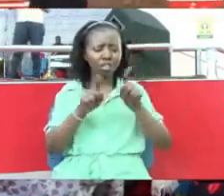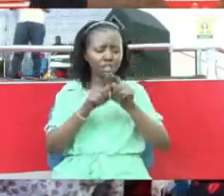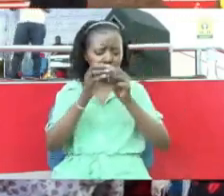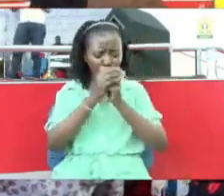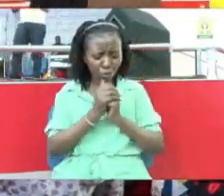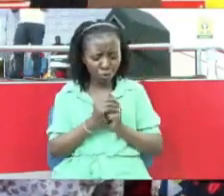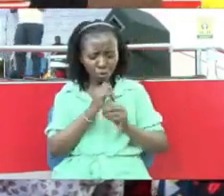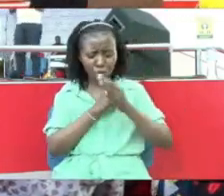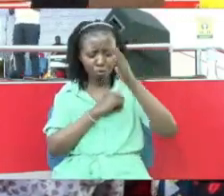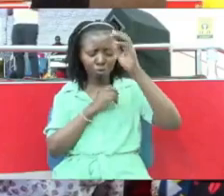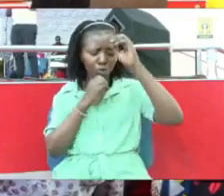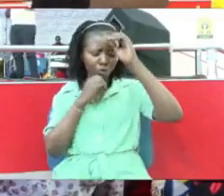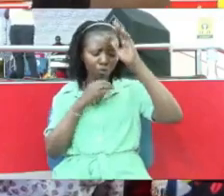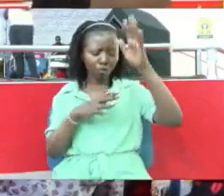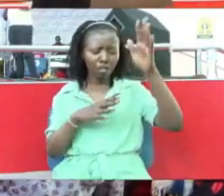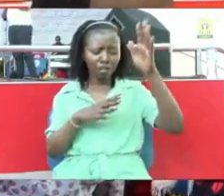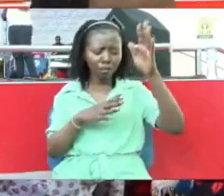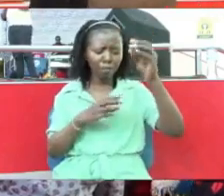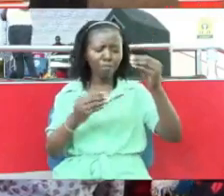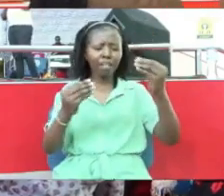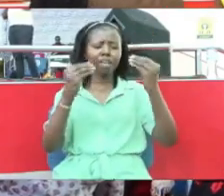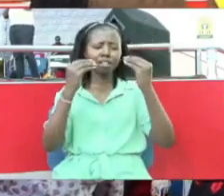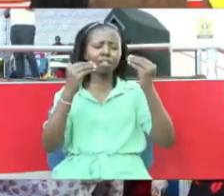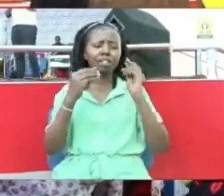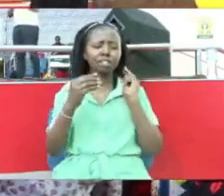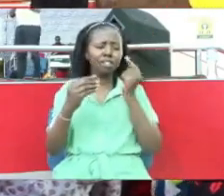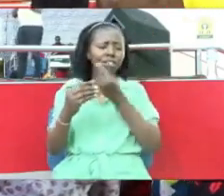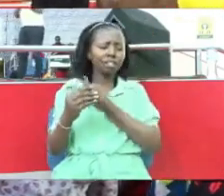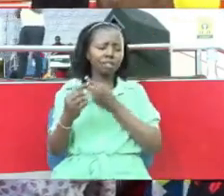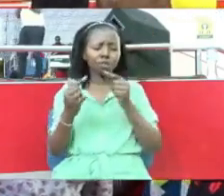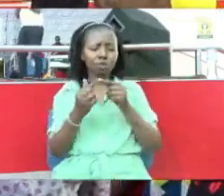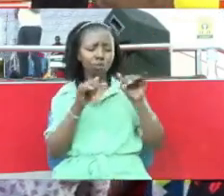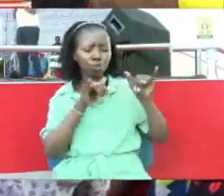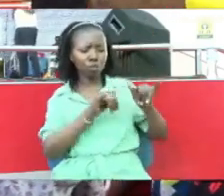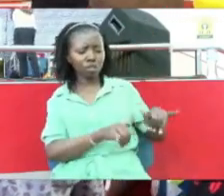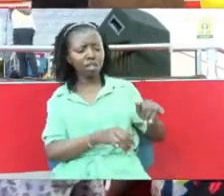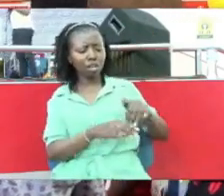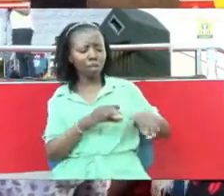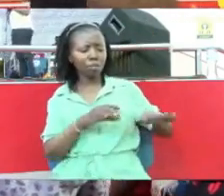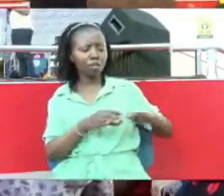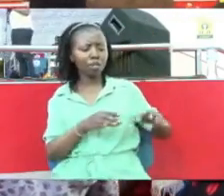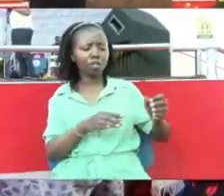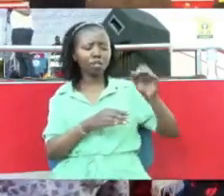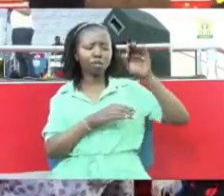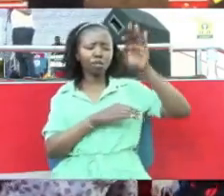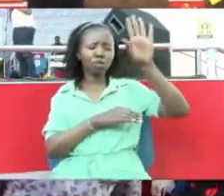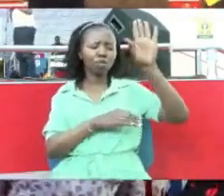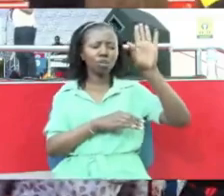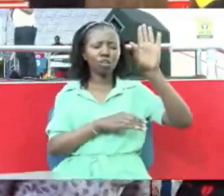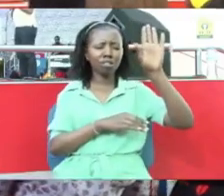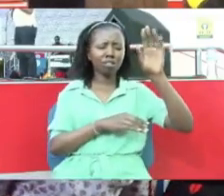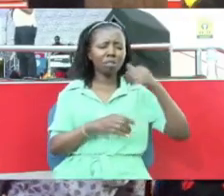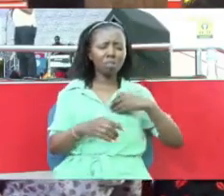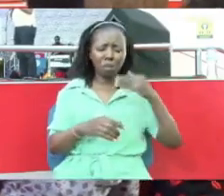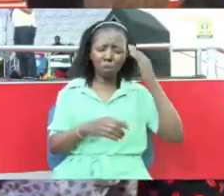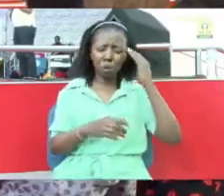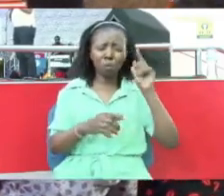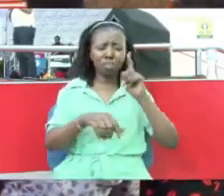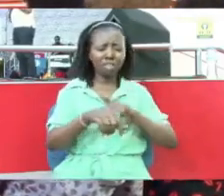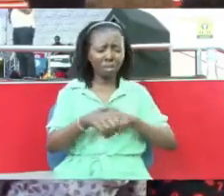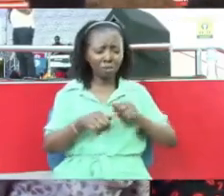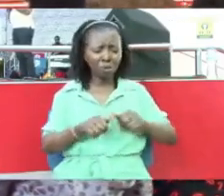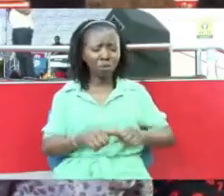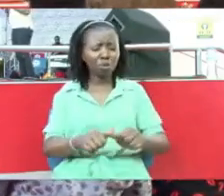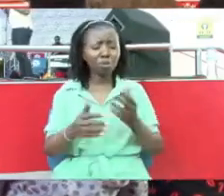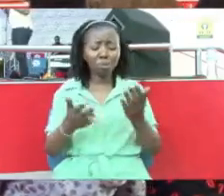Jehova. Tufundishe mfalme tukaa katika uwepo wako. And no time is far spent, but maybe